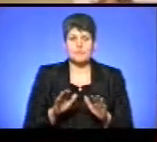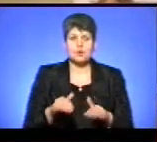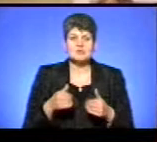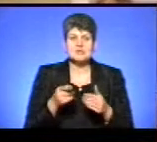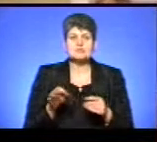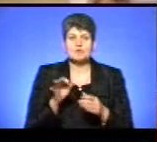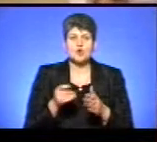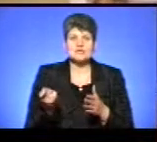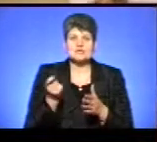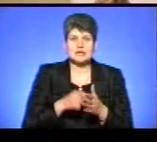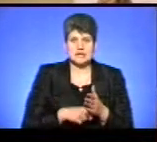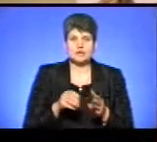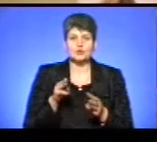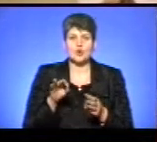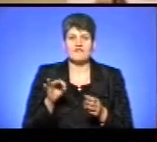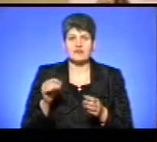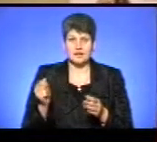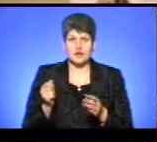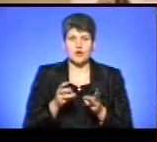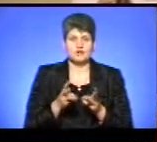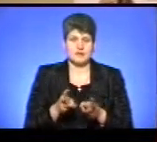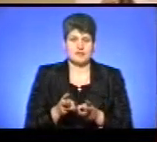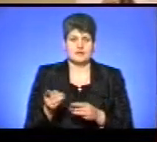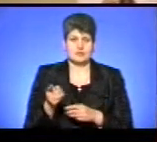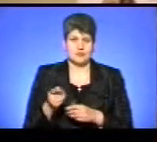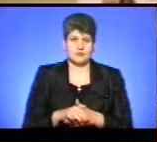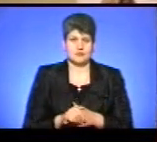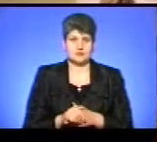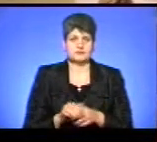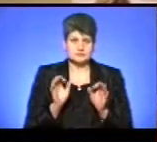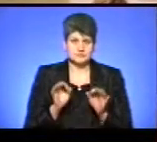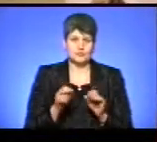закриття торф'яних котелень Тернополя. Так. Саме будемо.